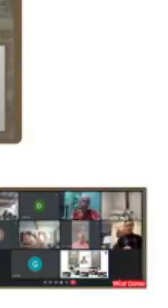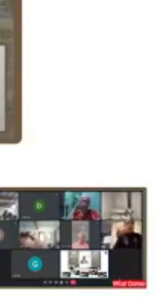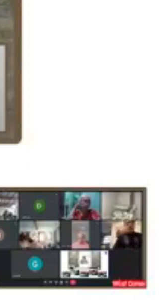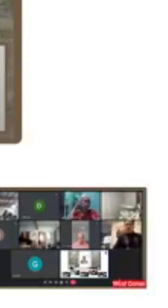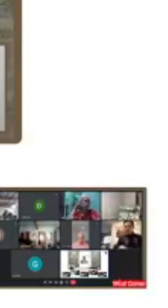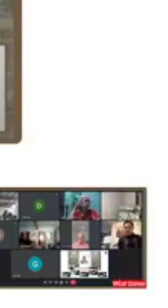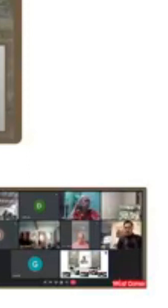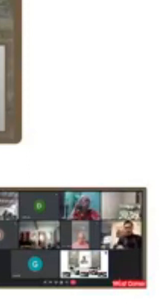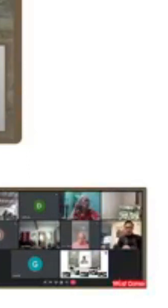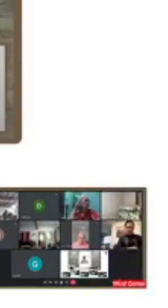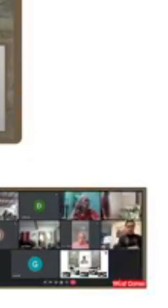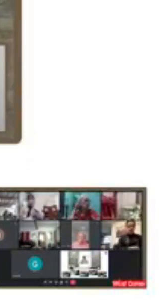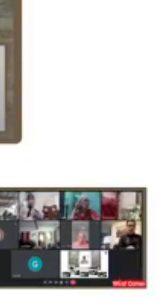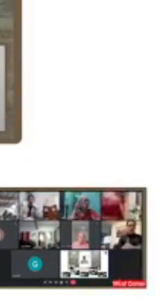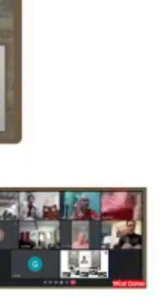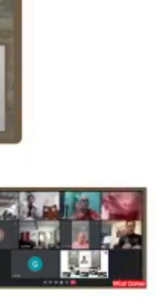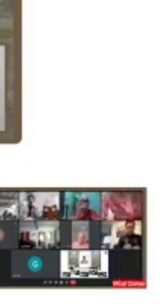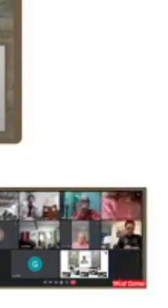right, now,